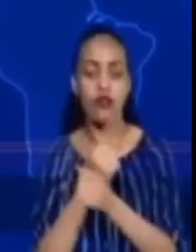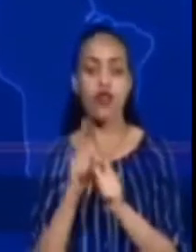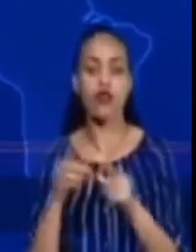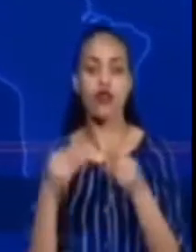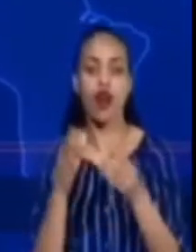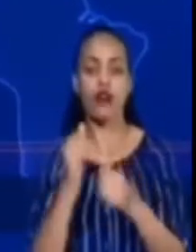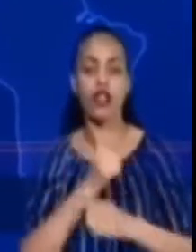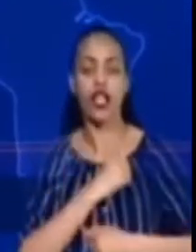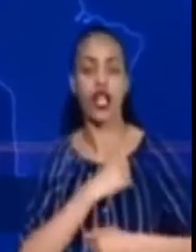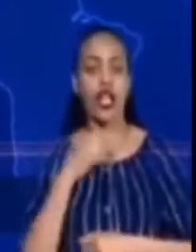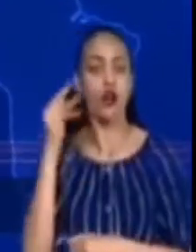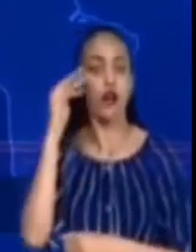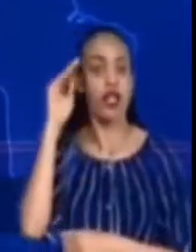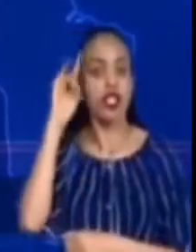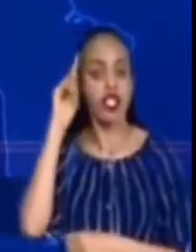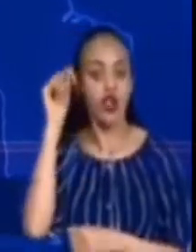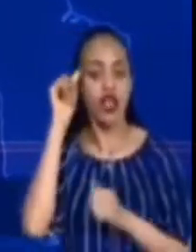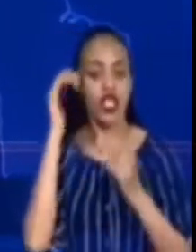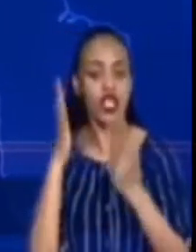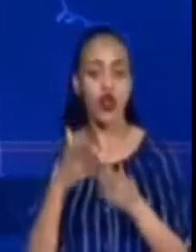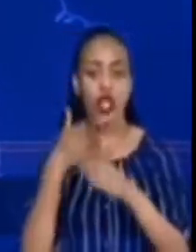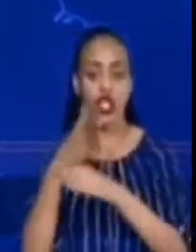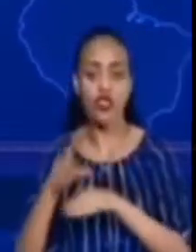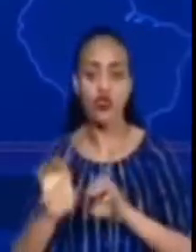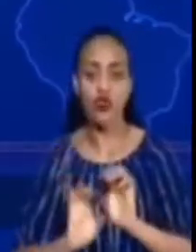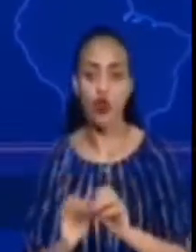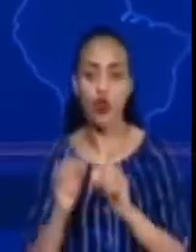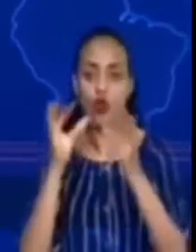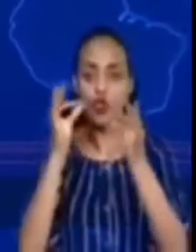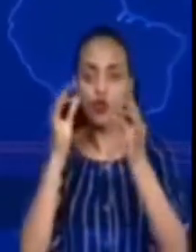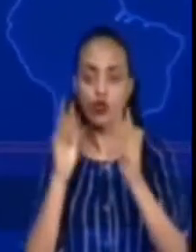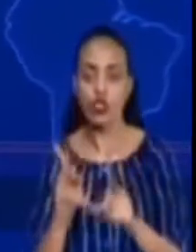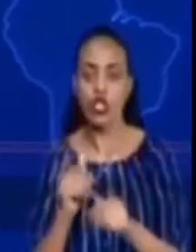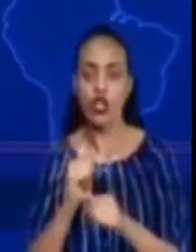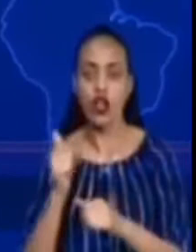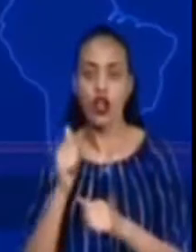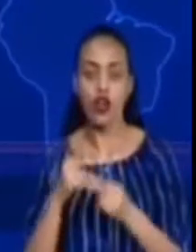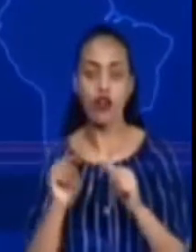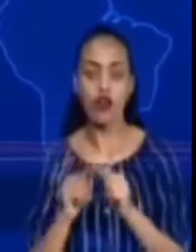ጀበሉ አና ፊዳ እኔ እሰዋለታለሁ